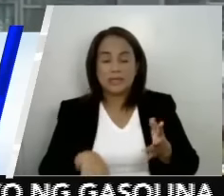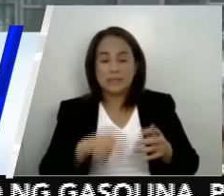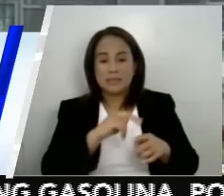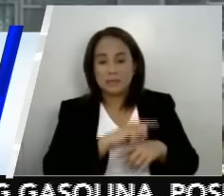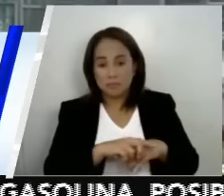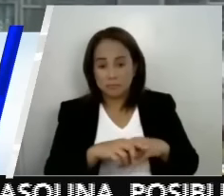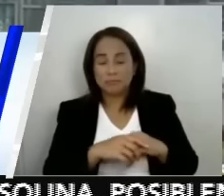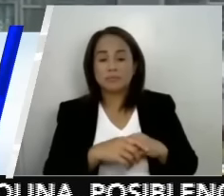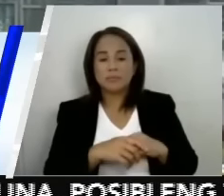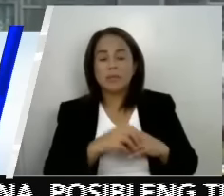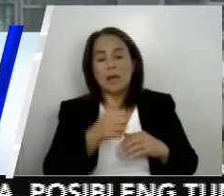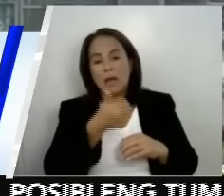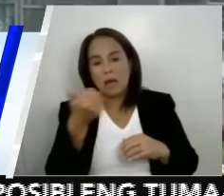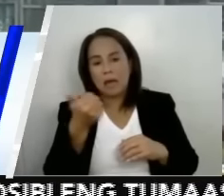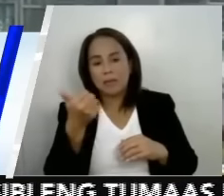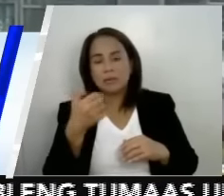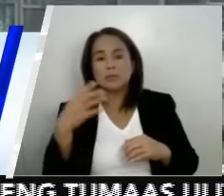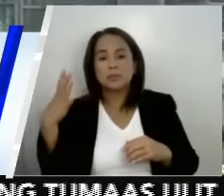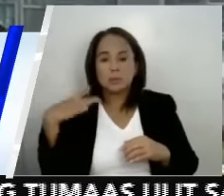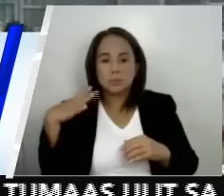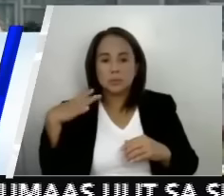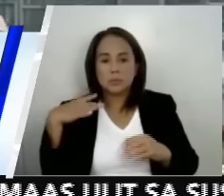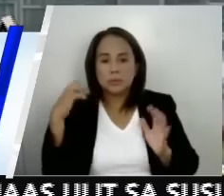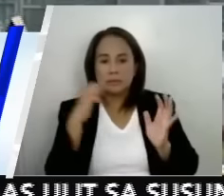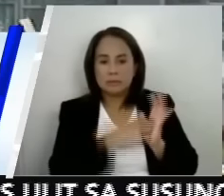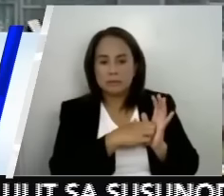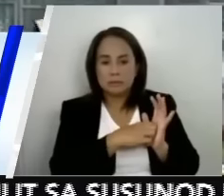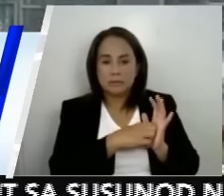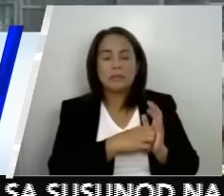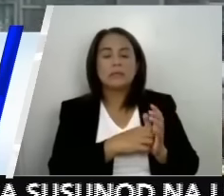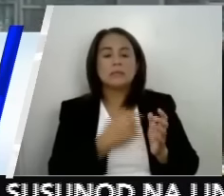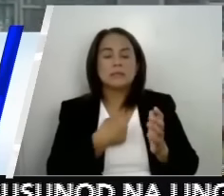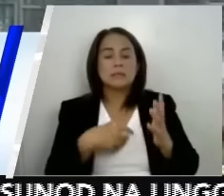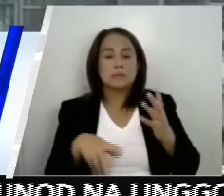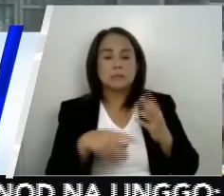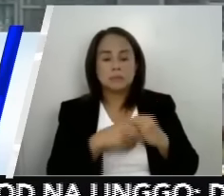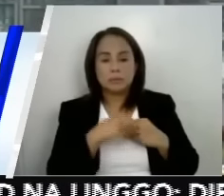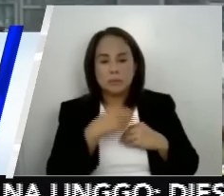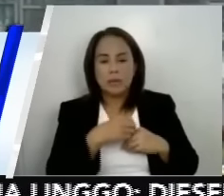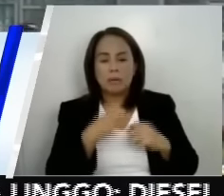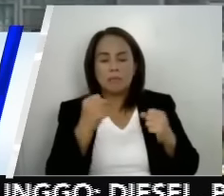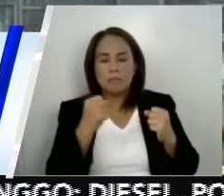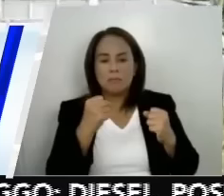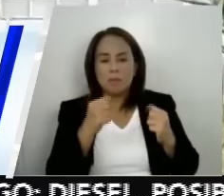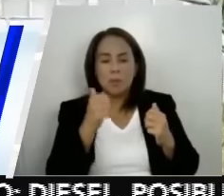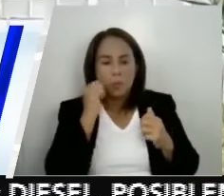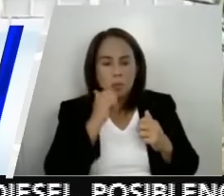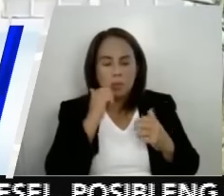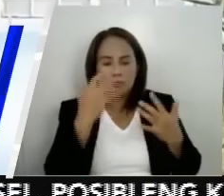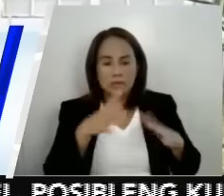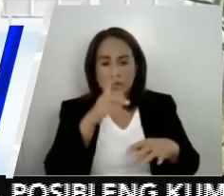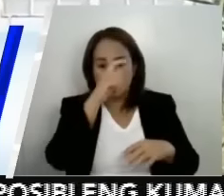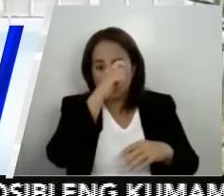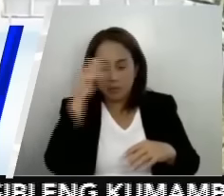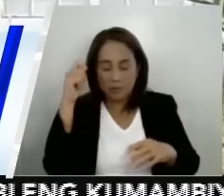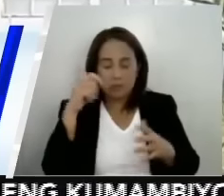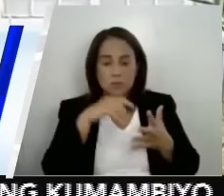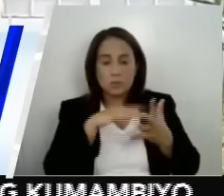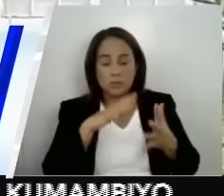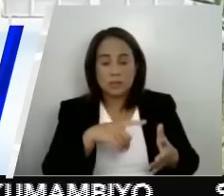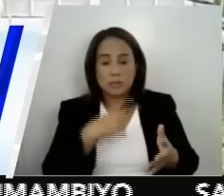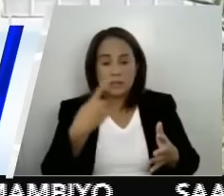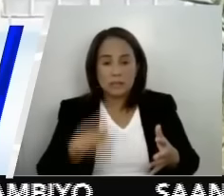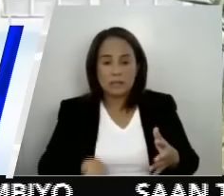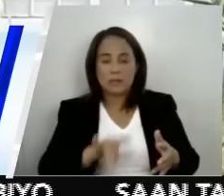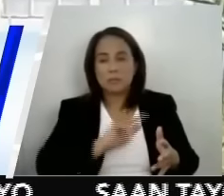iba, naghihintay pa ng enrollment. Dagdag ng SPUP, kadalasan pagkatapos gumraduate ng mga estudyante nilang Chino, bumabalik na rin